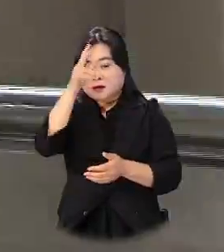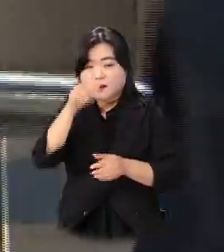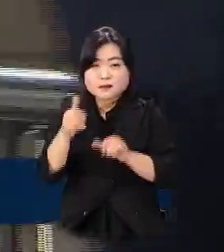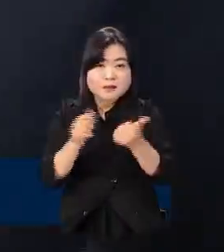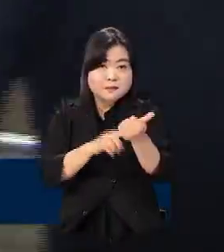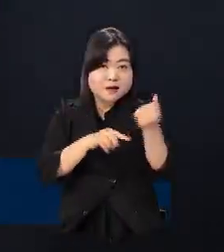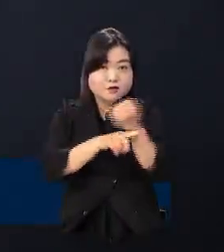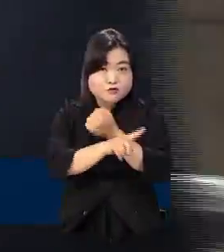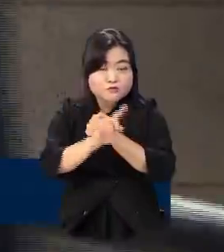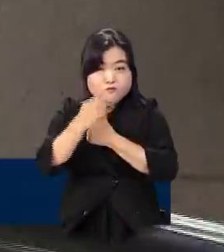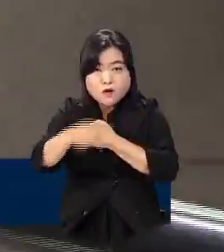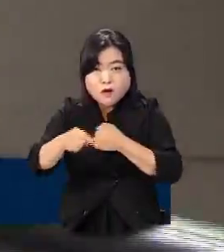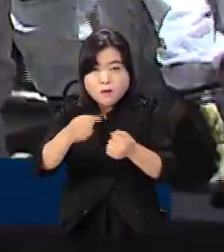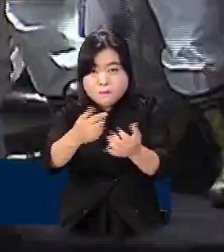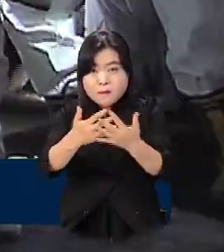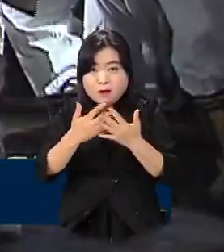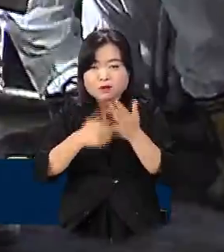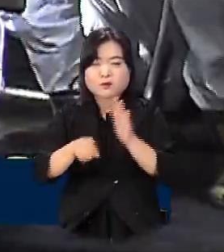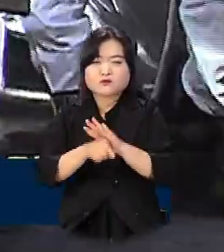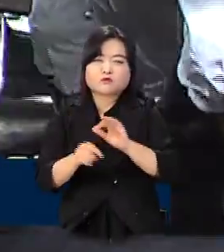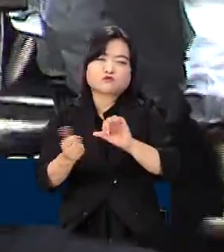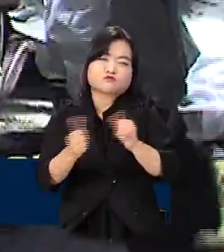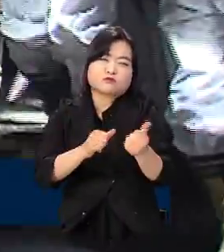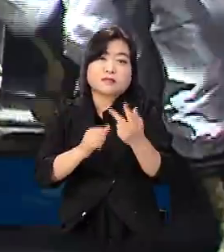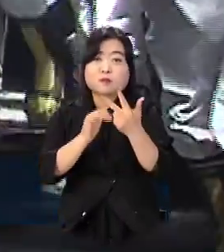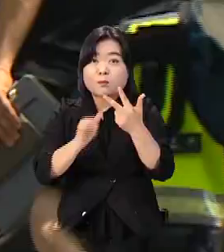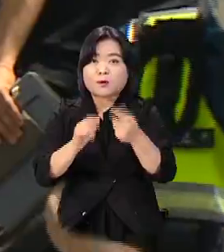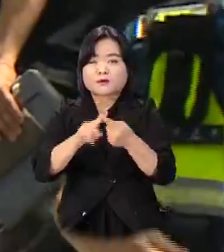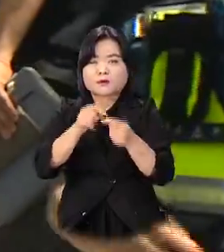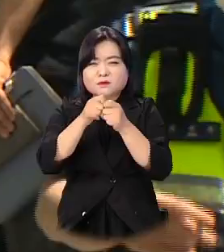원인을 밝히기 위해 숨진 7명에 대한 정밀 부검을